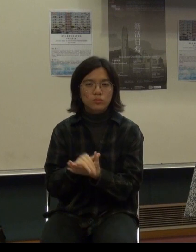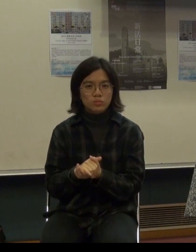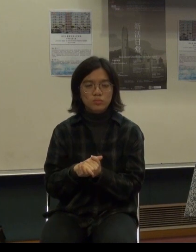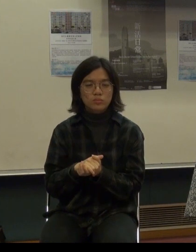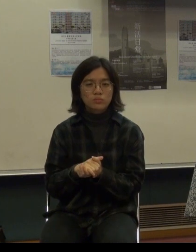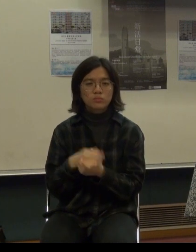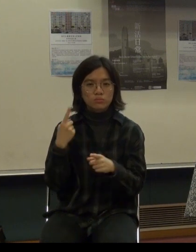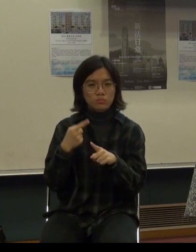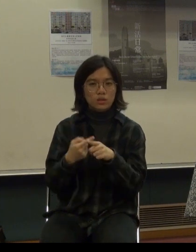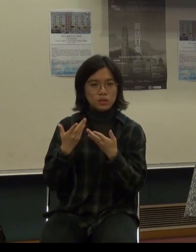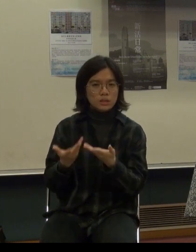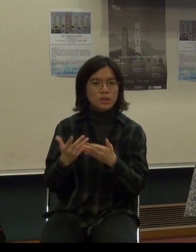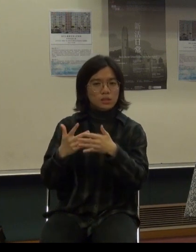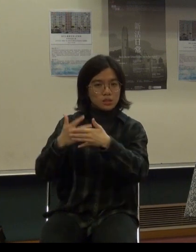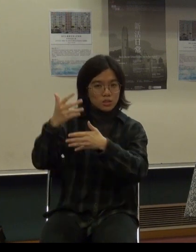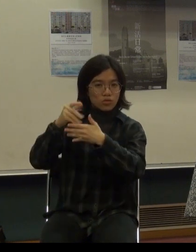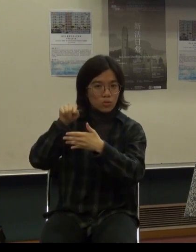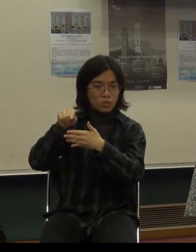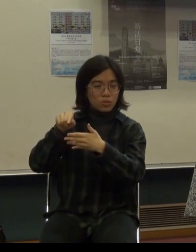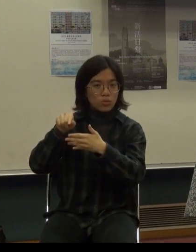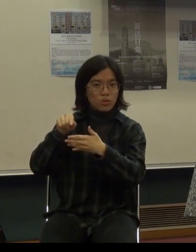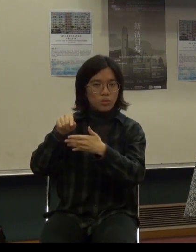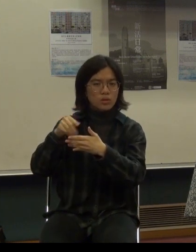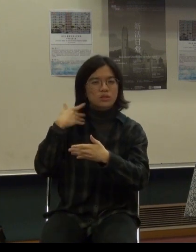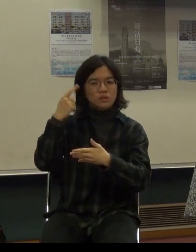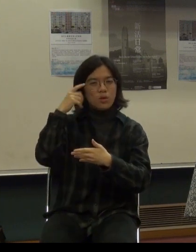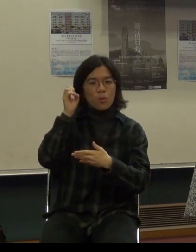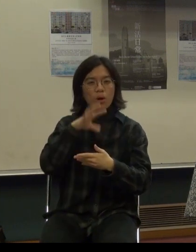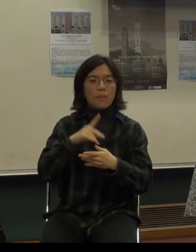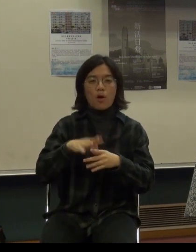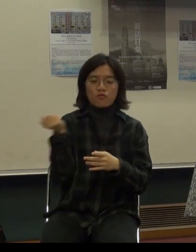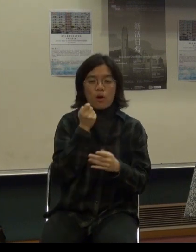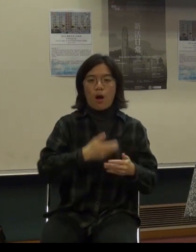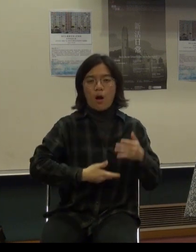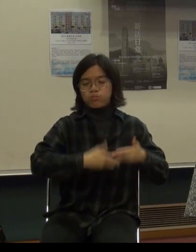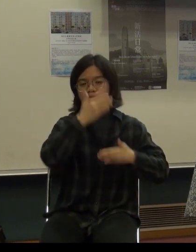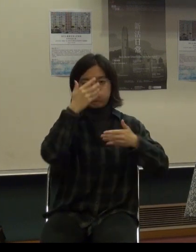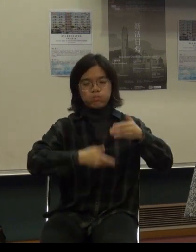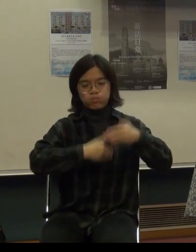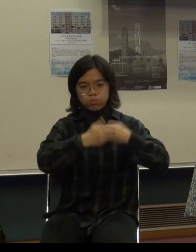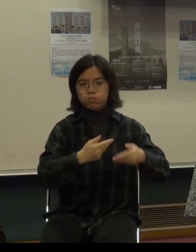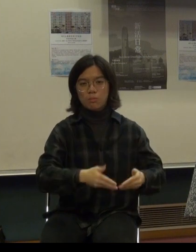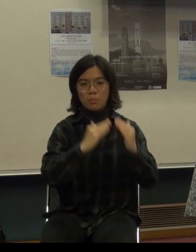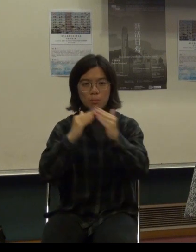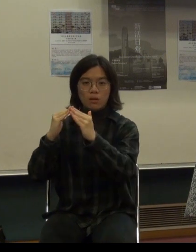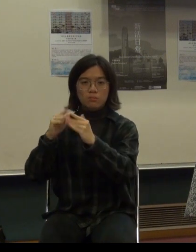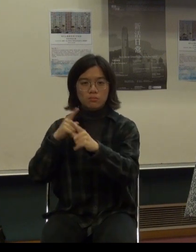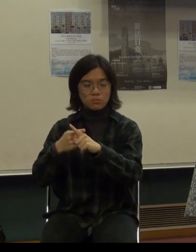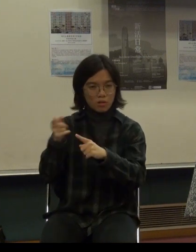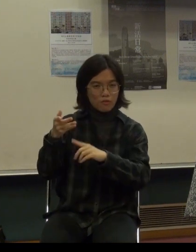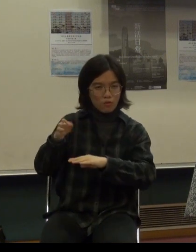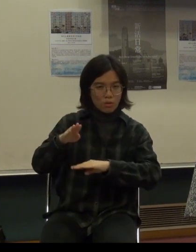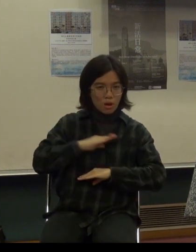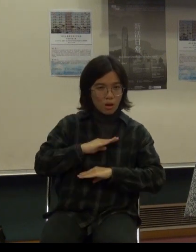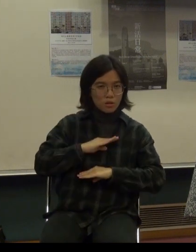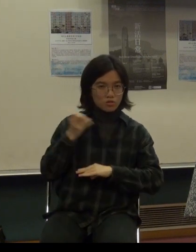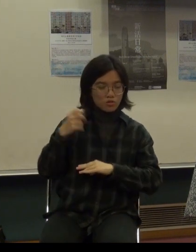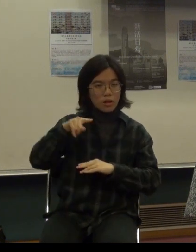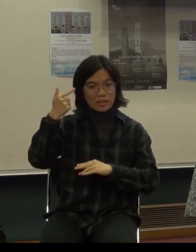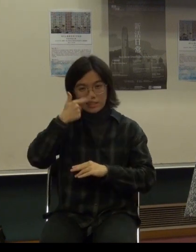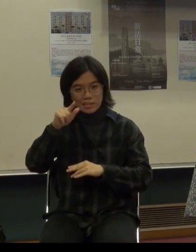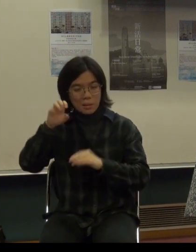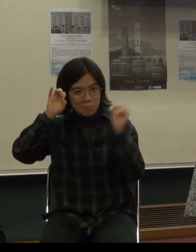個建築其實他們之前都是說其實他們很快地建，但其實他們建築風格會不會有一些發展的可能性，還是其實都是